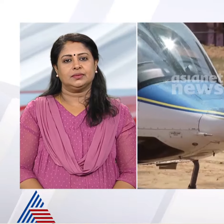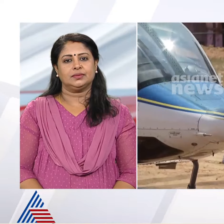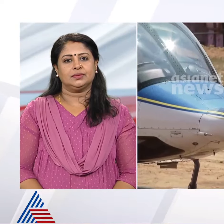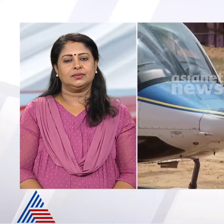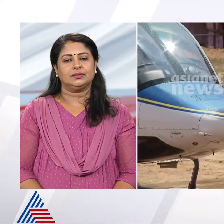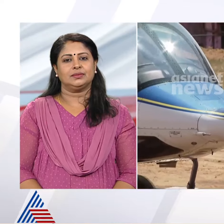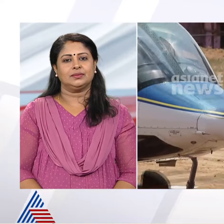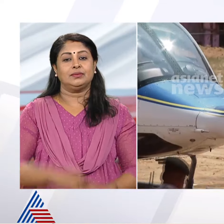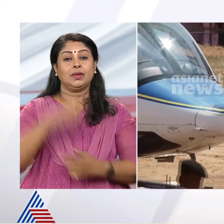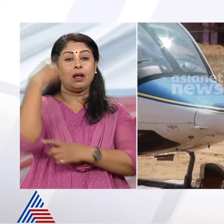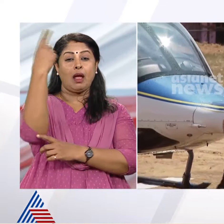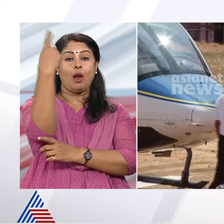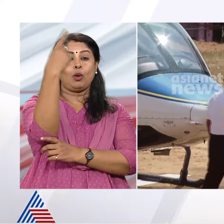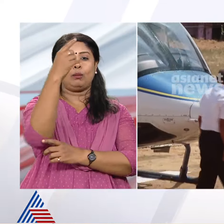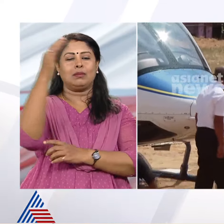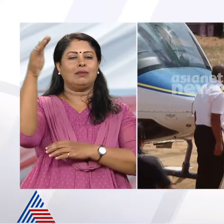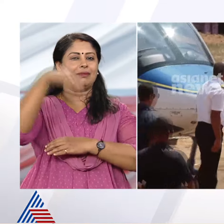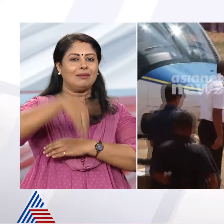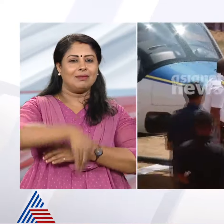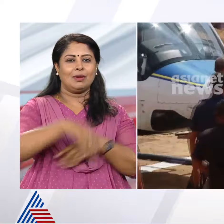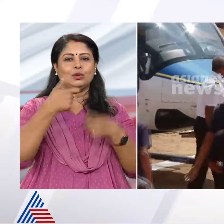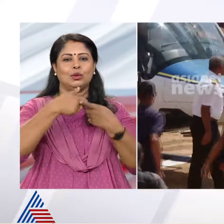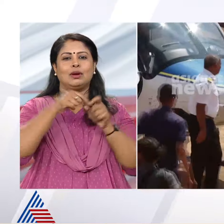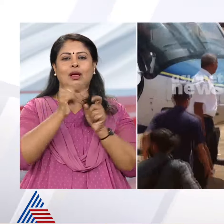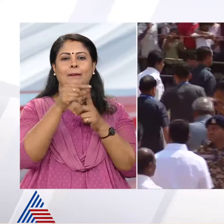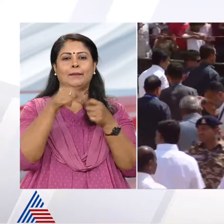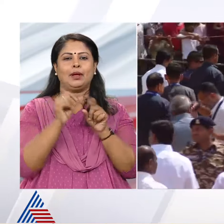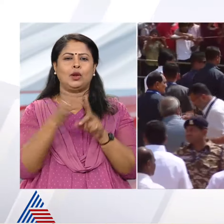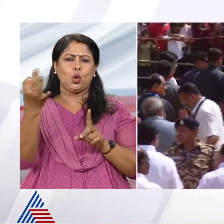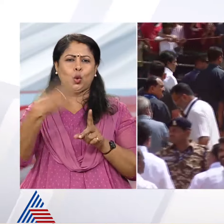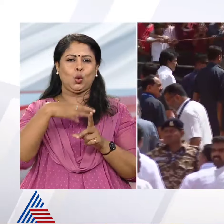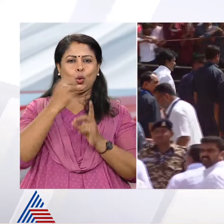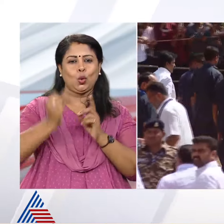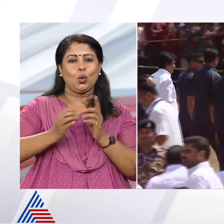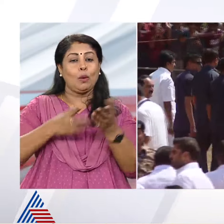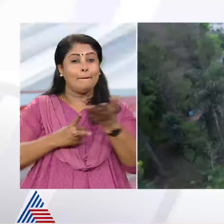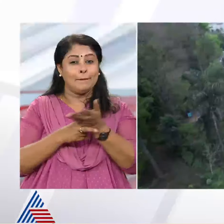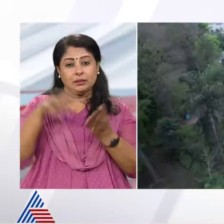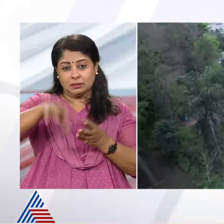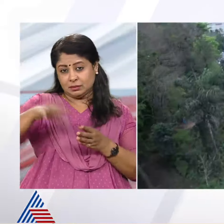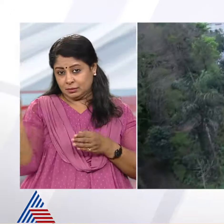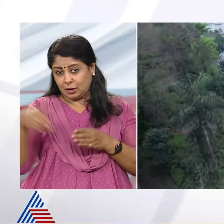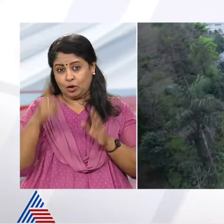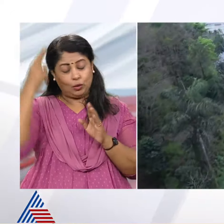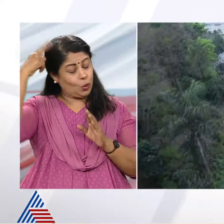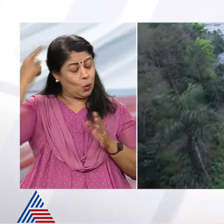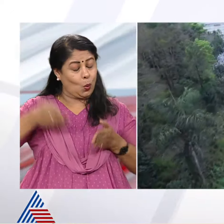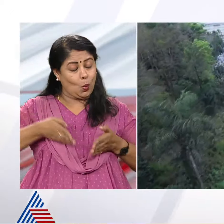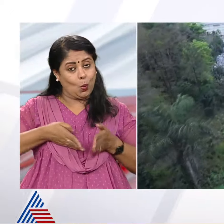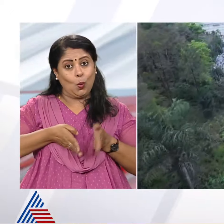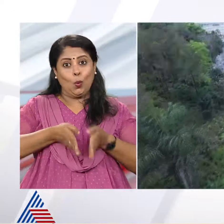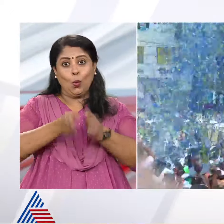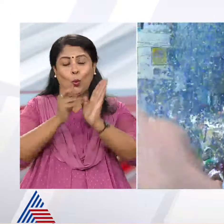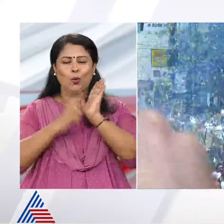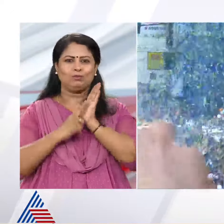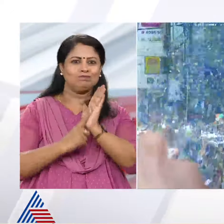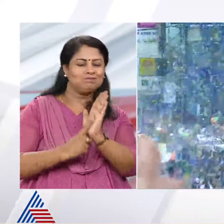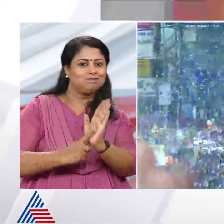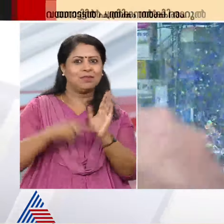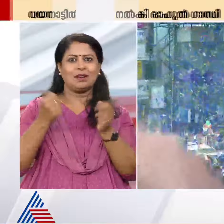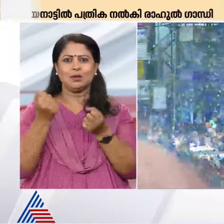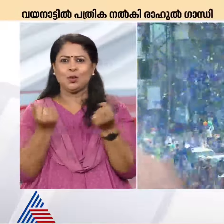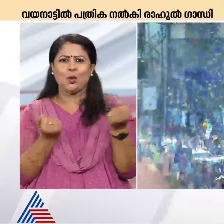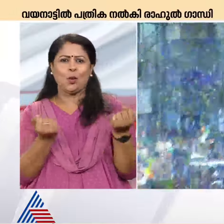റിപ്പണിൽ ഹെലികോപ്റ്റർ ഇറങ്ങിയ രാഹുൽ ഗാന്ധി കൽപ്പറ്റ പുതിയ ബസ്സാന സമീപമെത്തിയാണ് റോഡ് ഷോയ്ക്ക് തുടക്കമിട്ടത്. തുറന്ന വാഹനത്തിൽ രാഹുലും ഒപ്പം പ്രിയങ്കയും